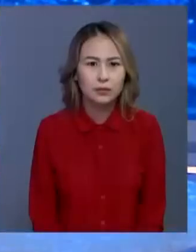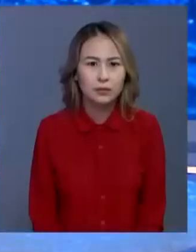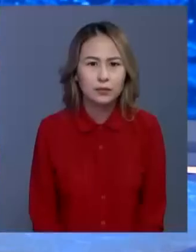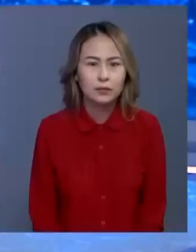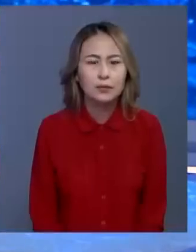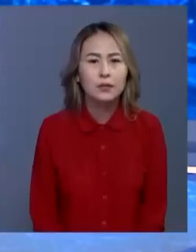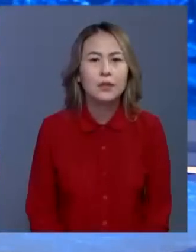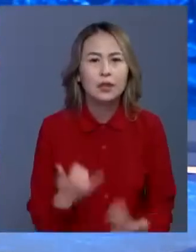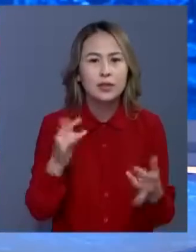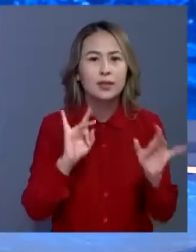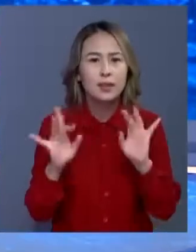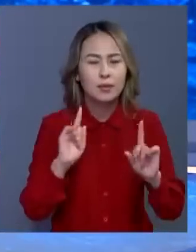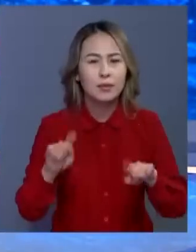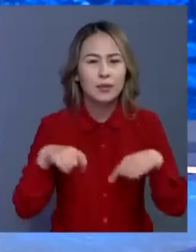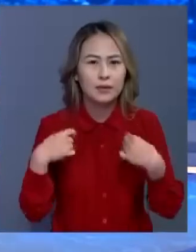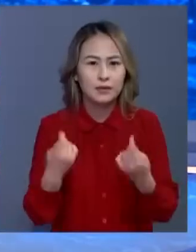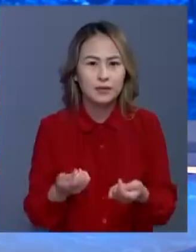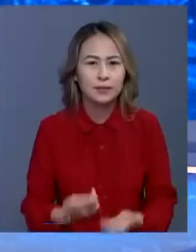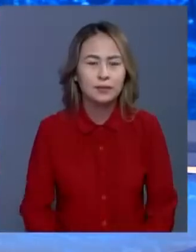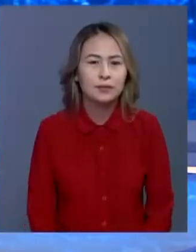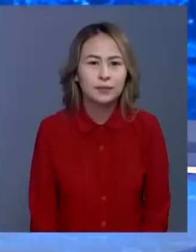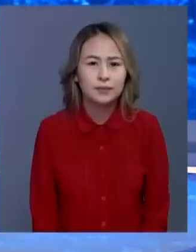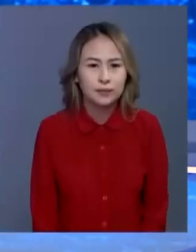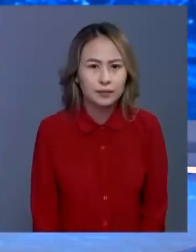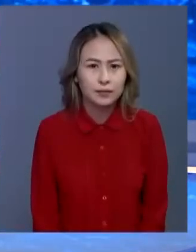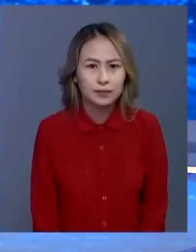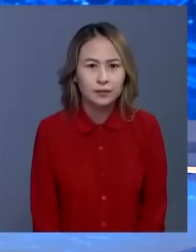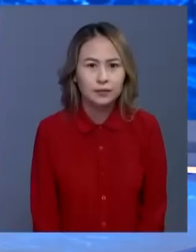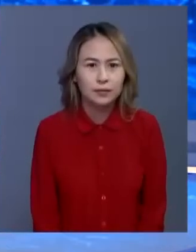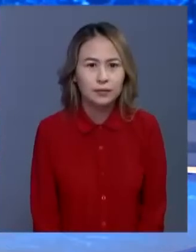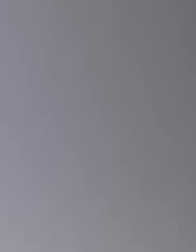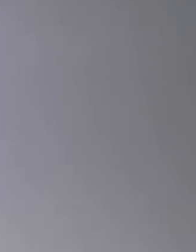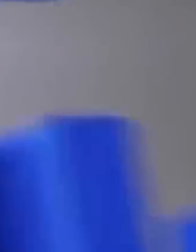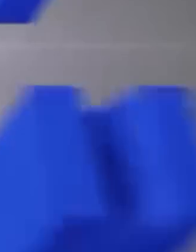Қадырлы көрермен, қазір жарнама аздаған соң біз сіздермен қайта жүздесеміз.